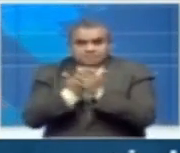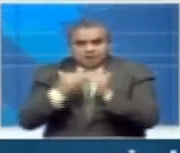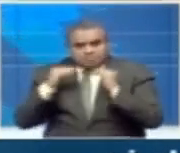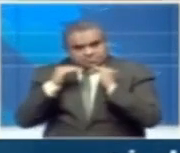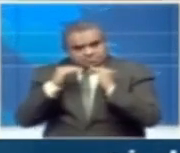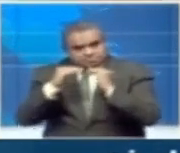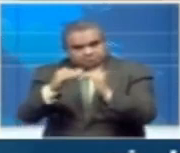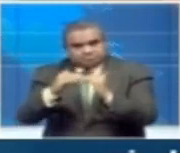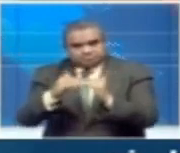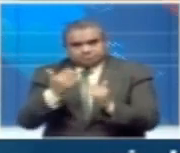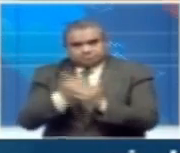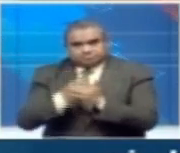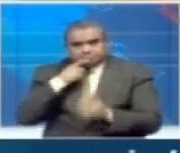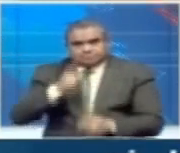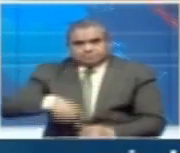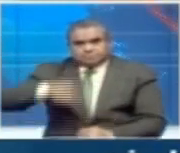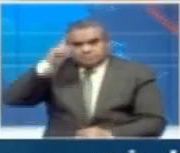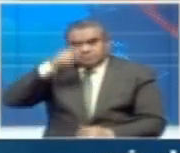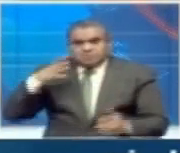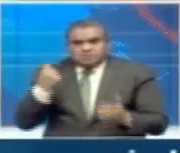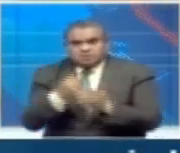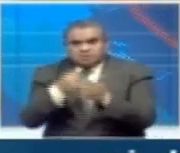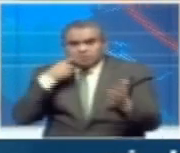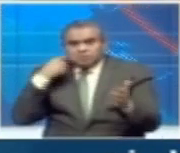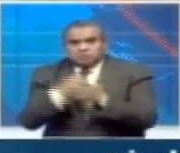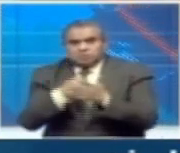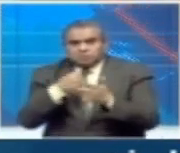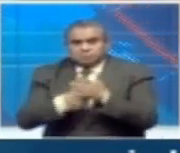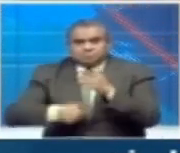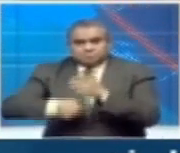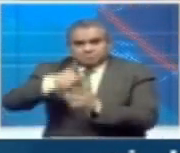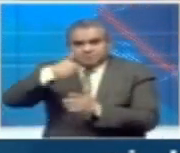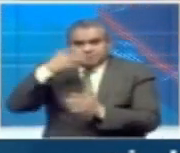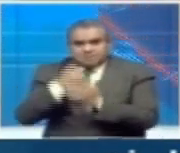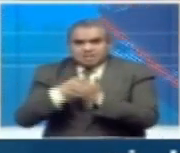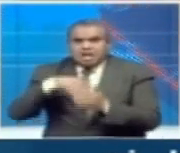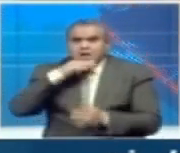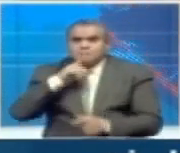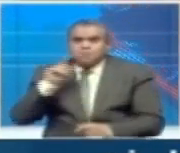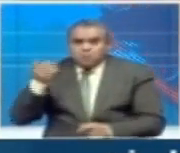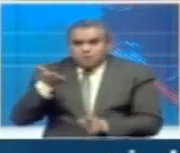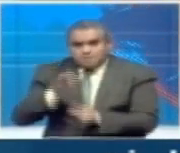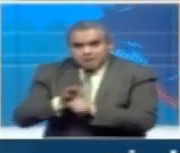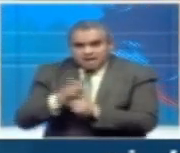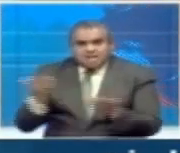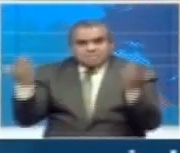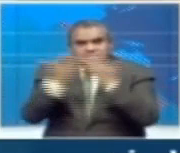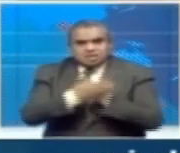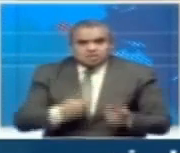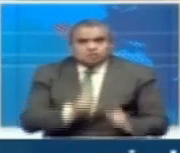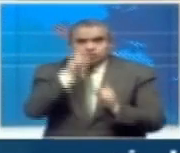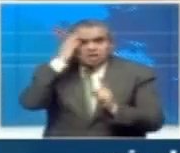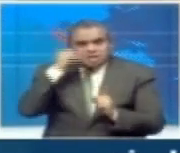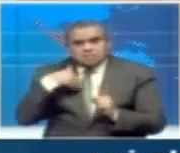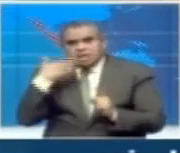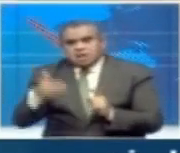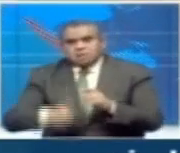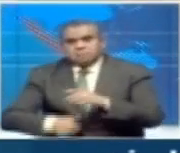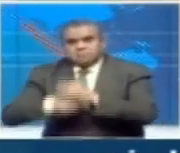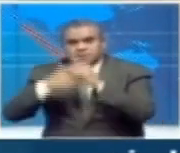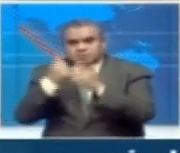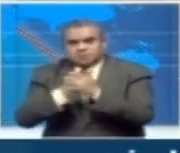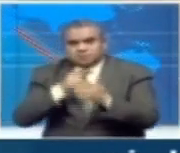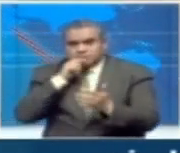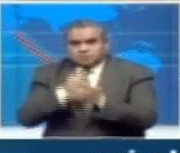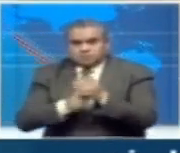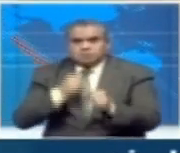الامن. النهارده المتفوقين بيقولوا ان هم خير خلف لخير سلف من ابناء الشهداء، لانهم اثبتوا ان فعلا ان